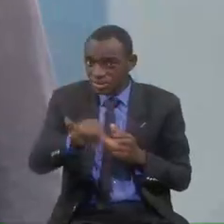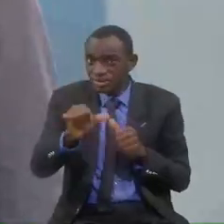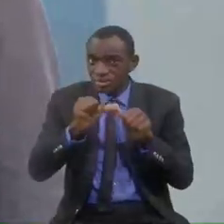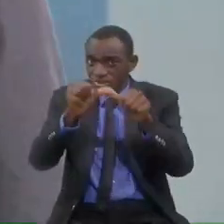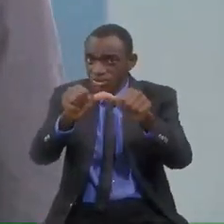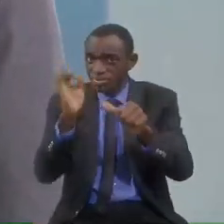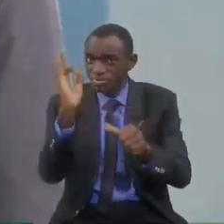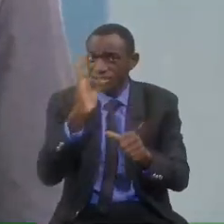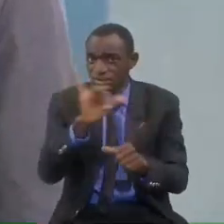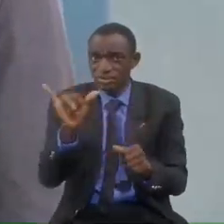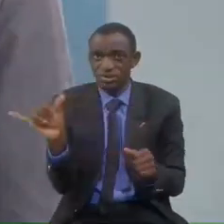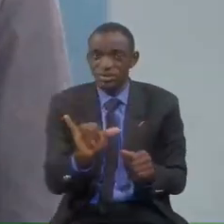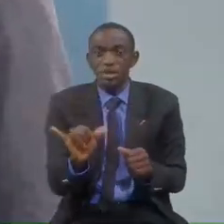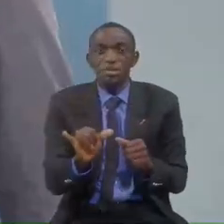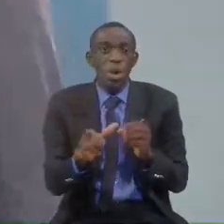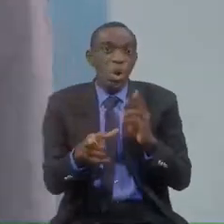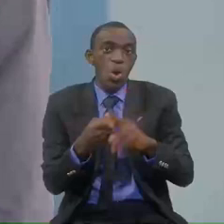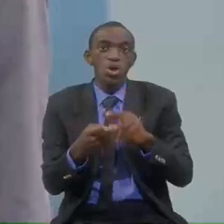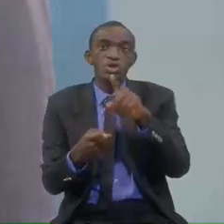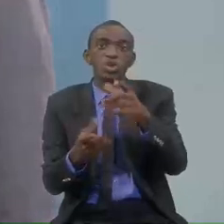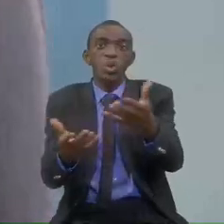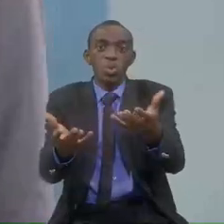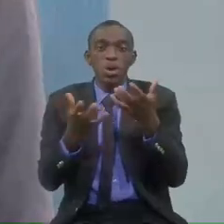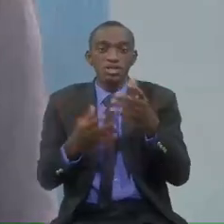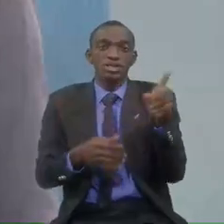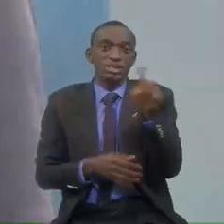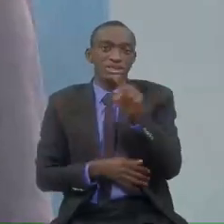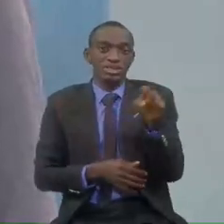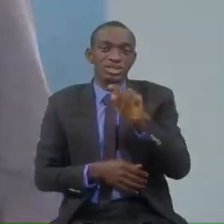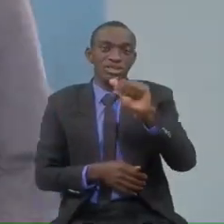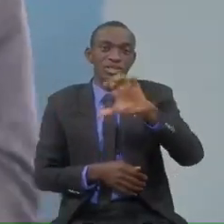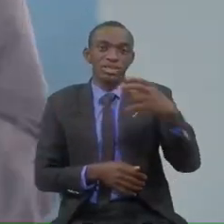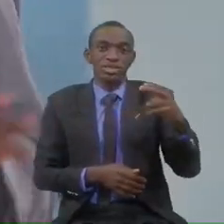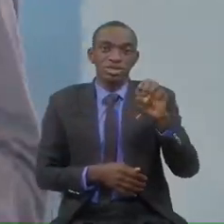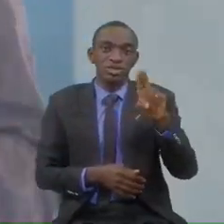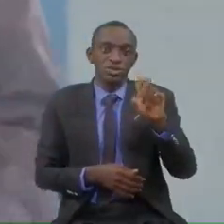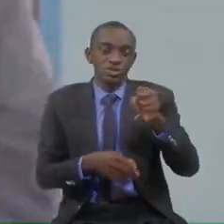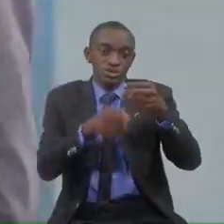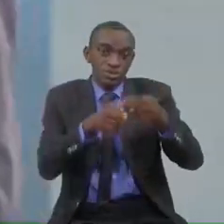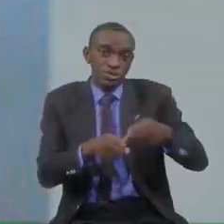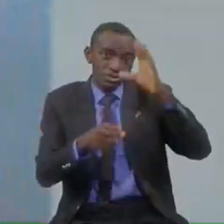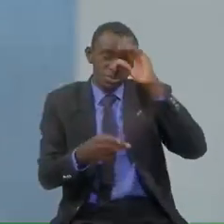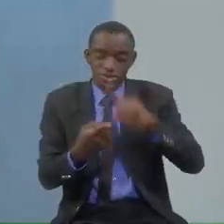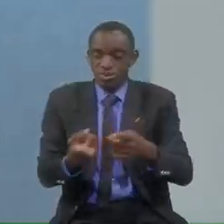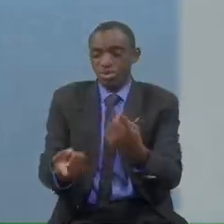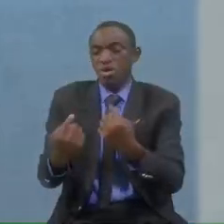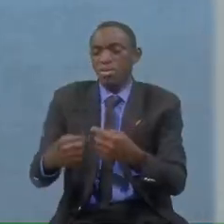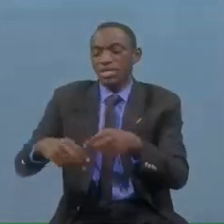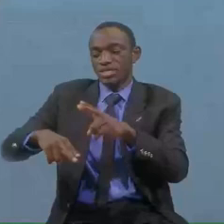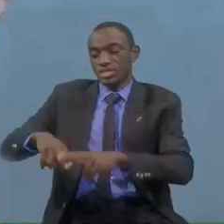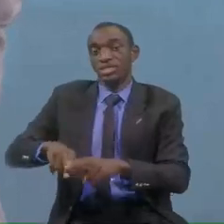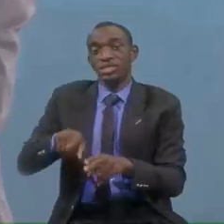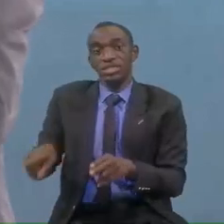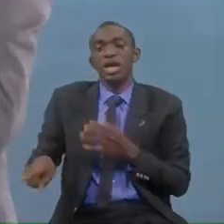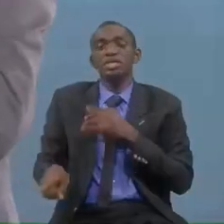riches viennent, vous voulez que Zachée vienne s'asseoir là-bas et d'être en mesure de dire que Zachée est